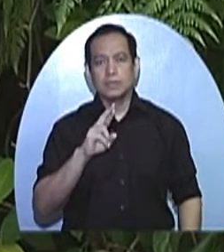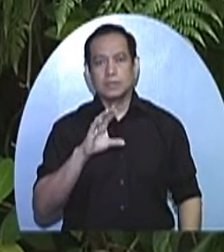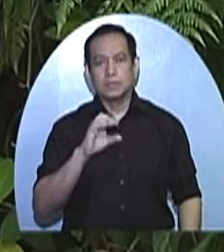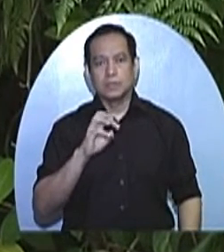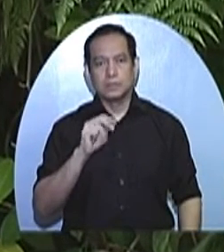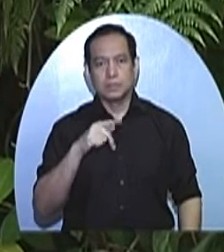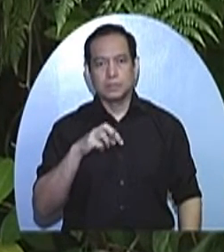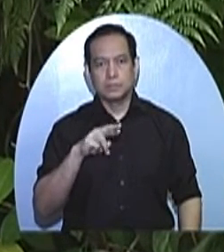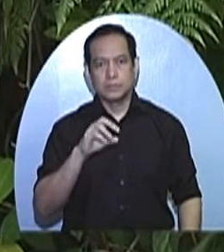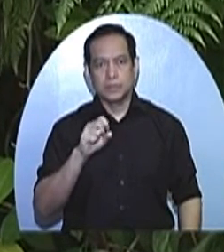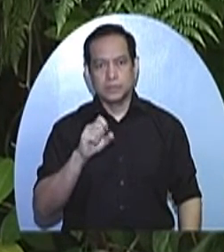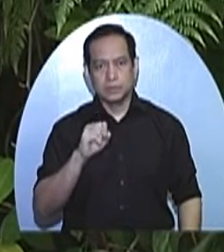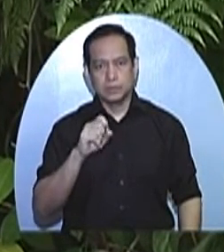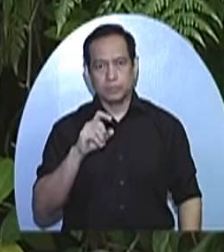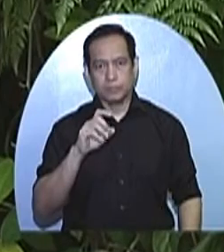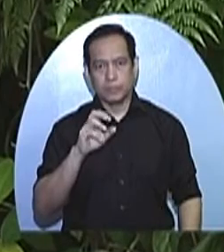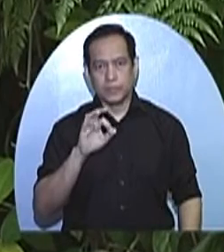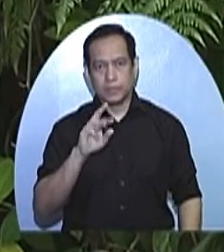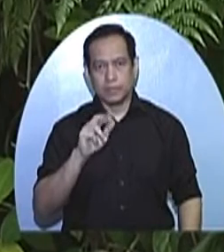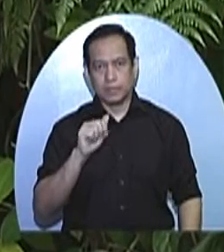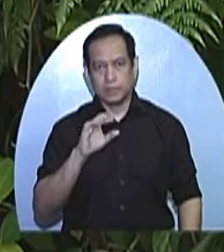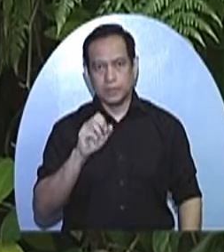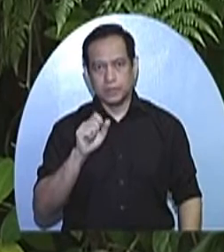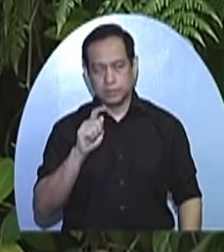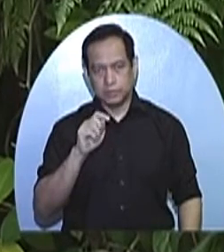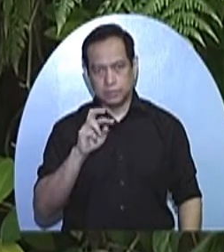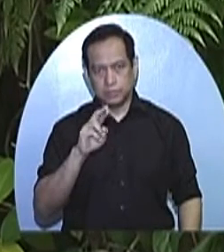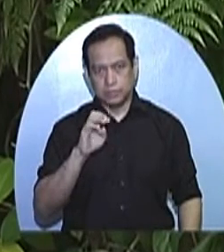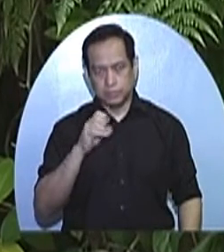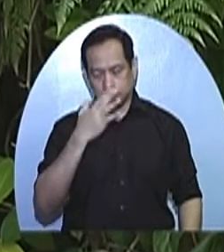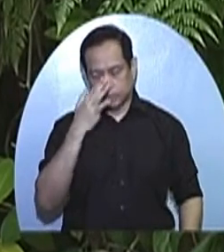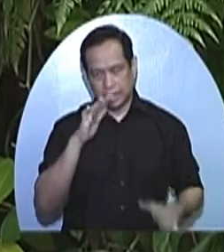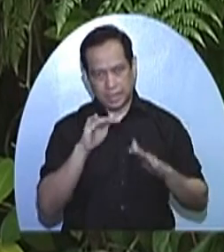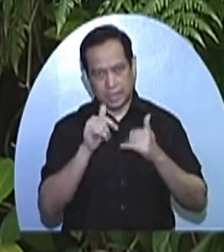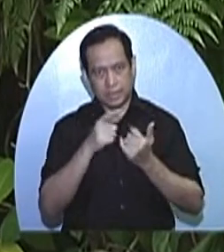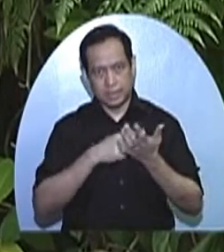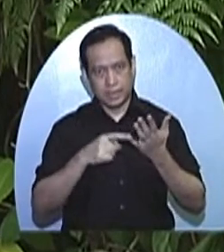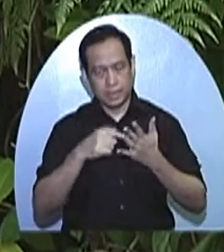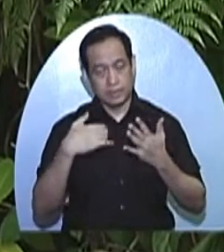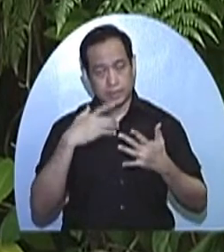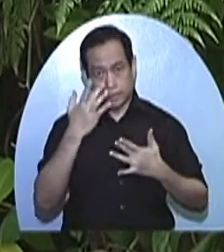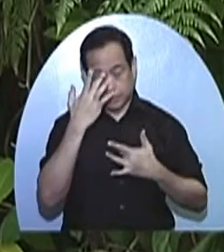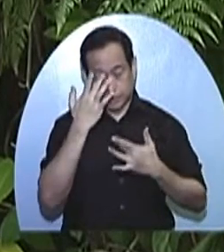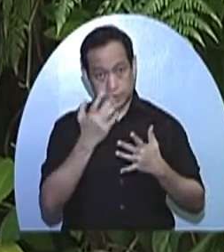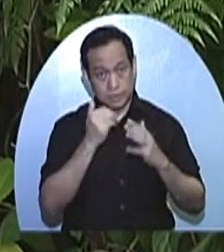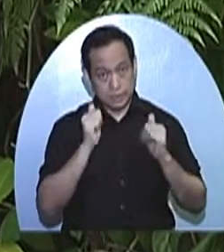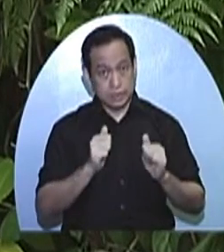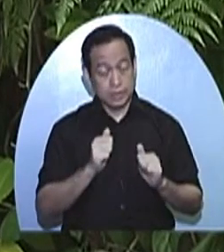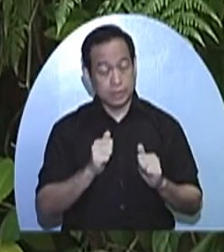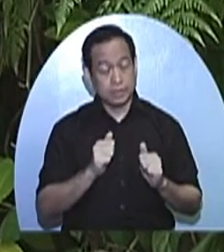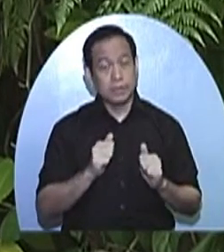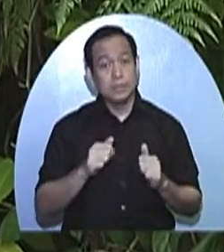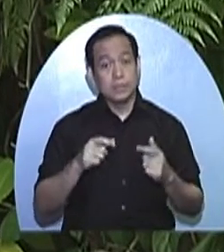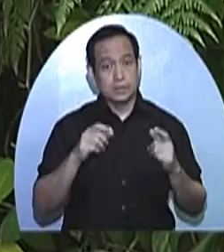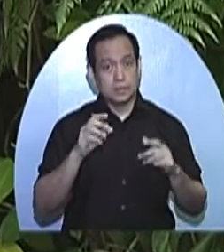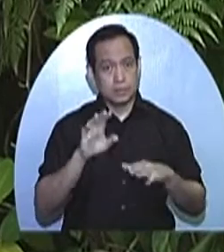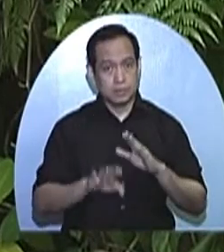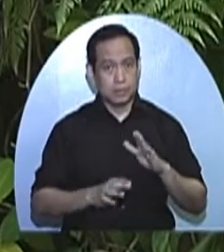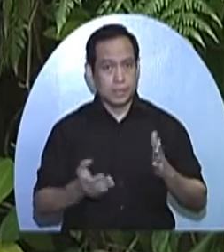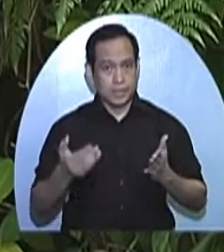compression fracture. Paano kayang nagkaroon ng ganitong kondisyon si Mang Lionel? Muli pa kaya siyang